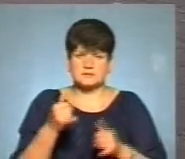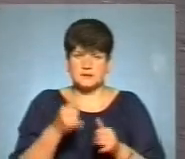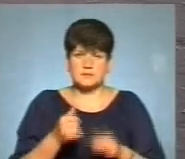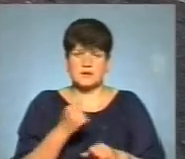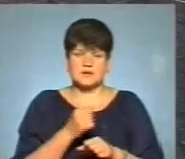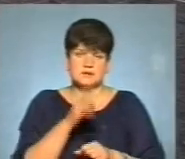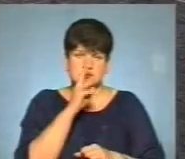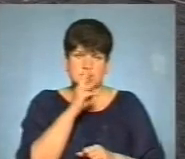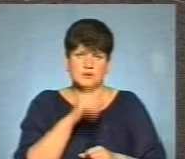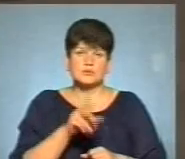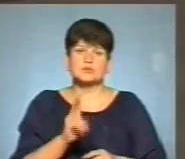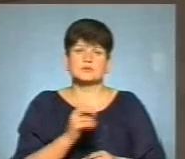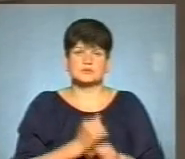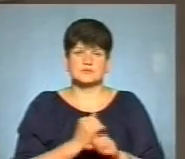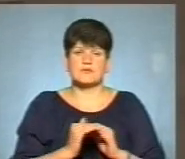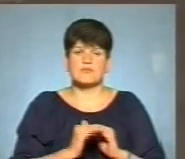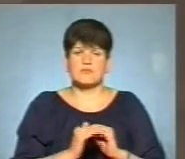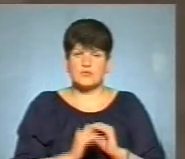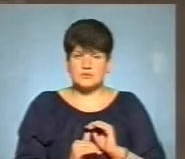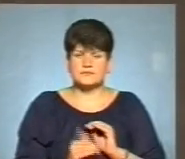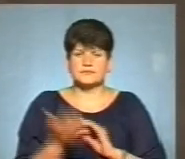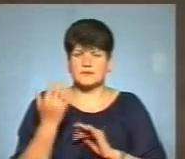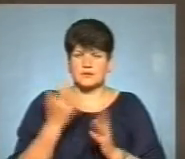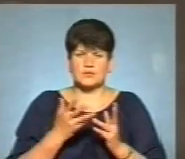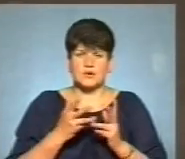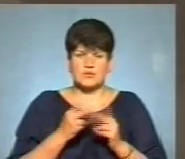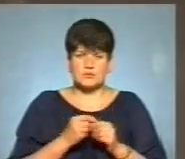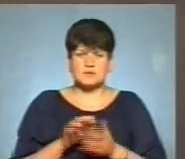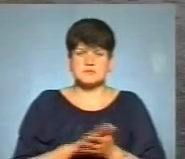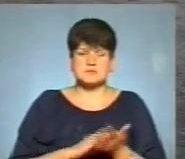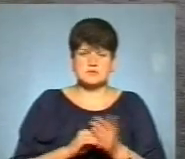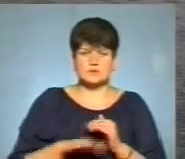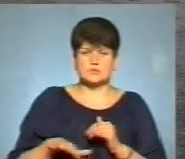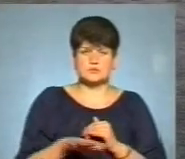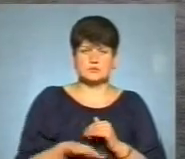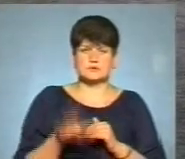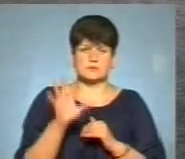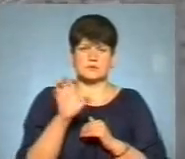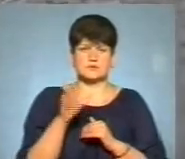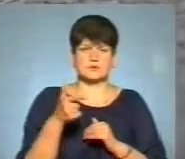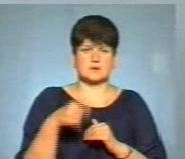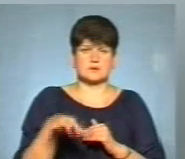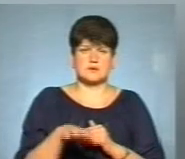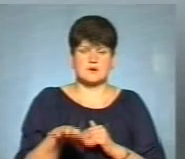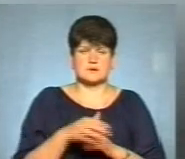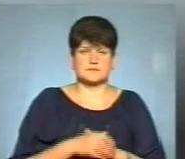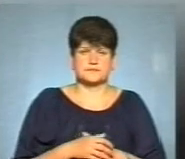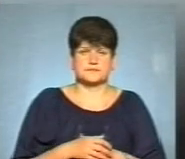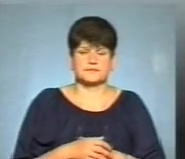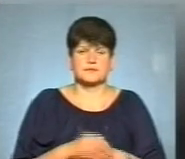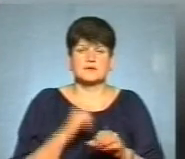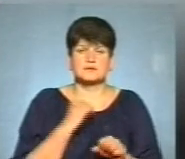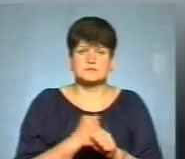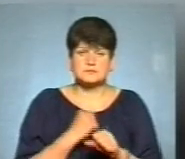зарплату людям, які працювали в полі. За попередніми підрахунками, буря знищила посіви на площі майже 500 гектарів. Завдані